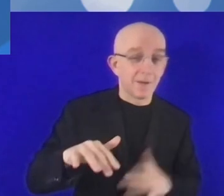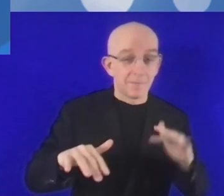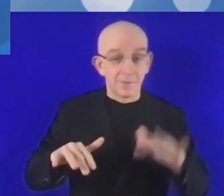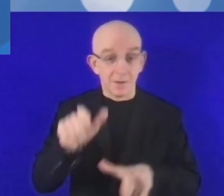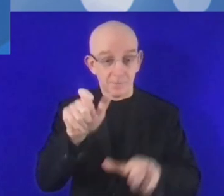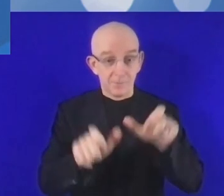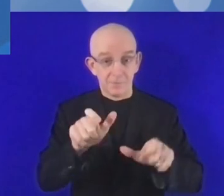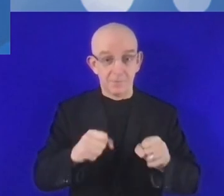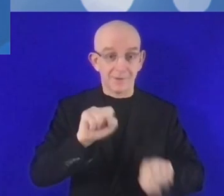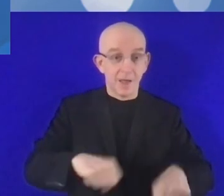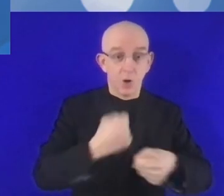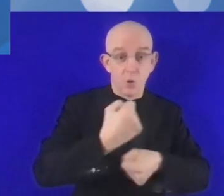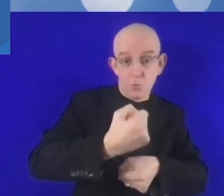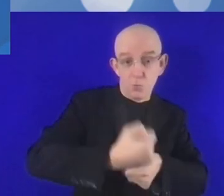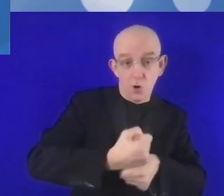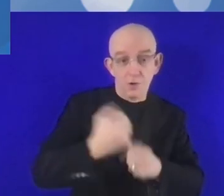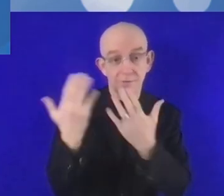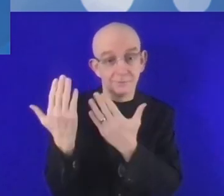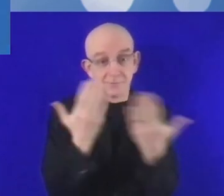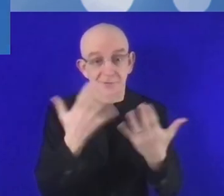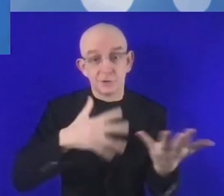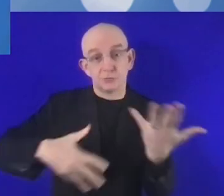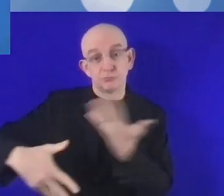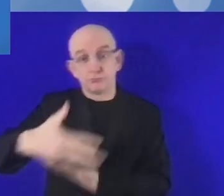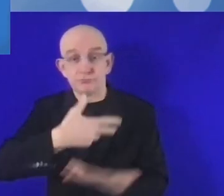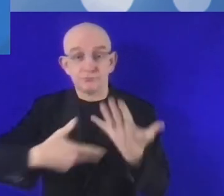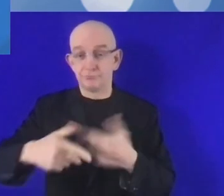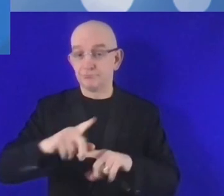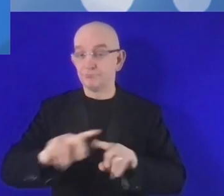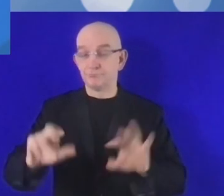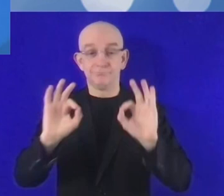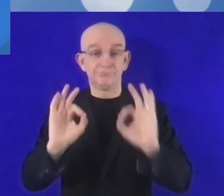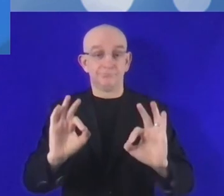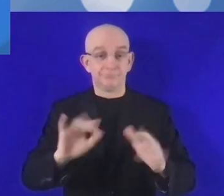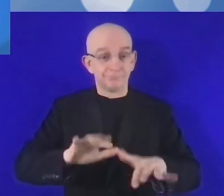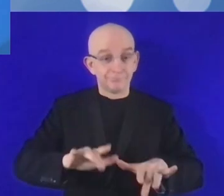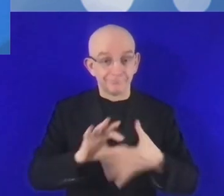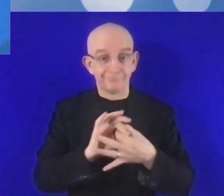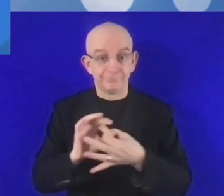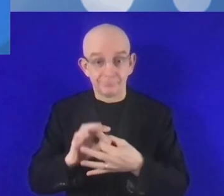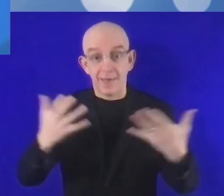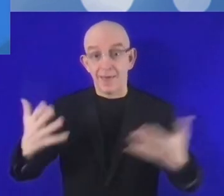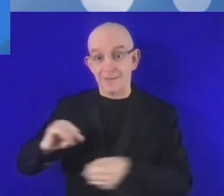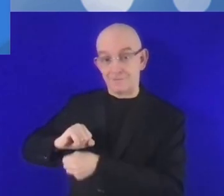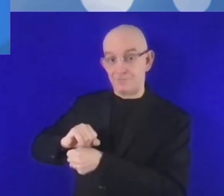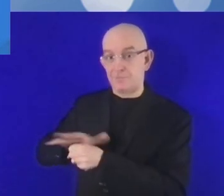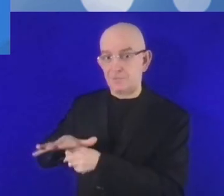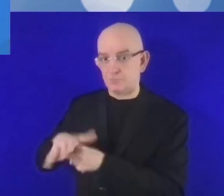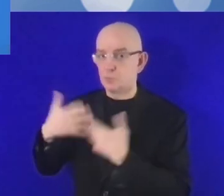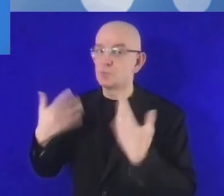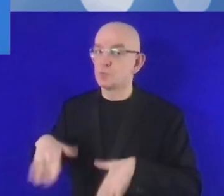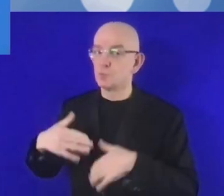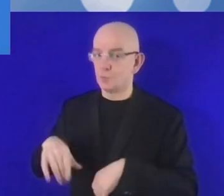интернета. Цифровые технологии помогали нам выжить в период пандемии, но пандемия также